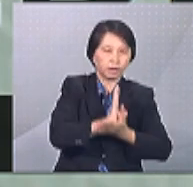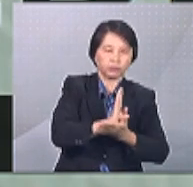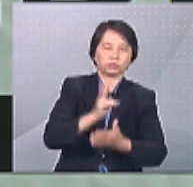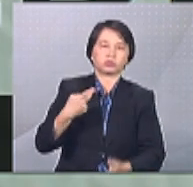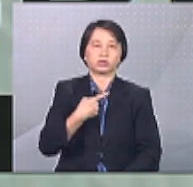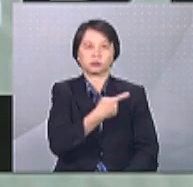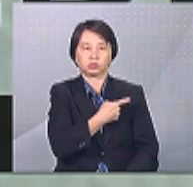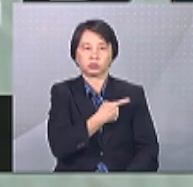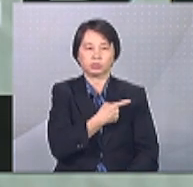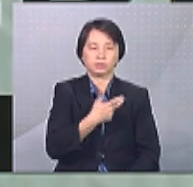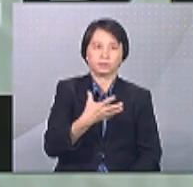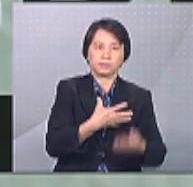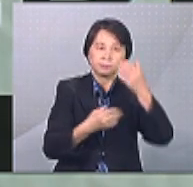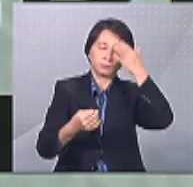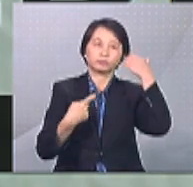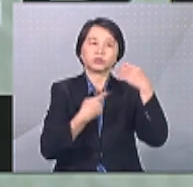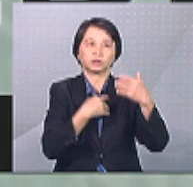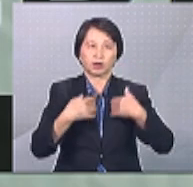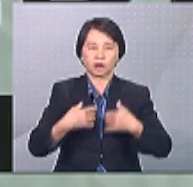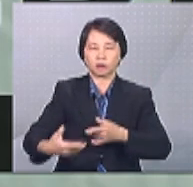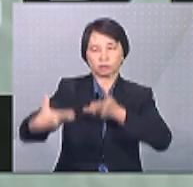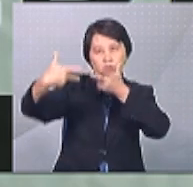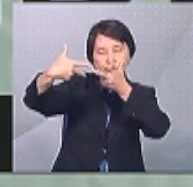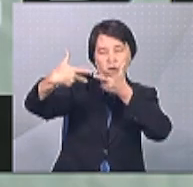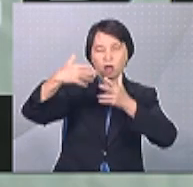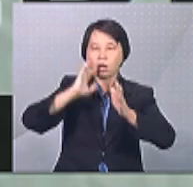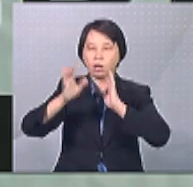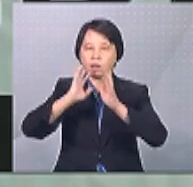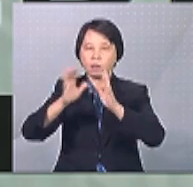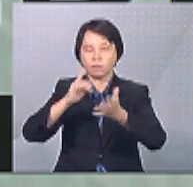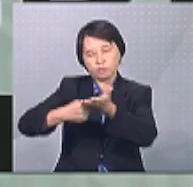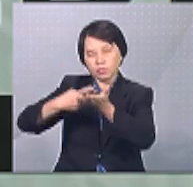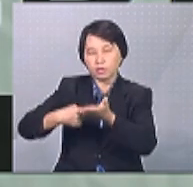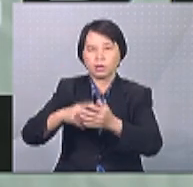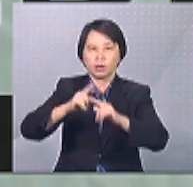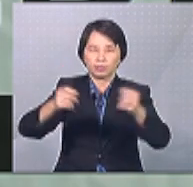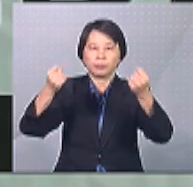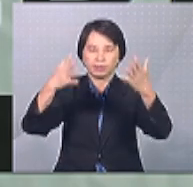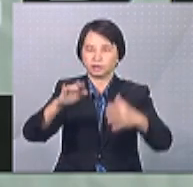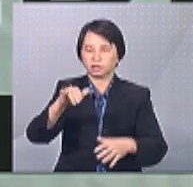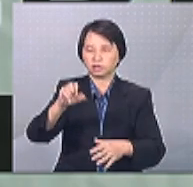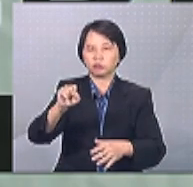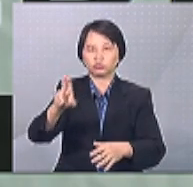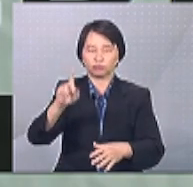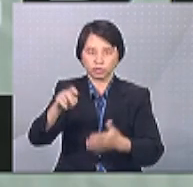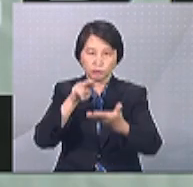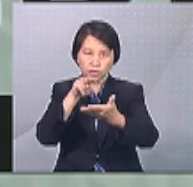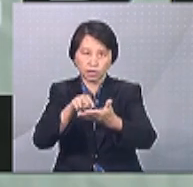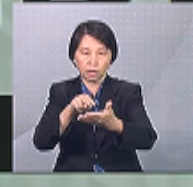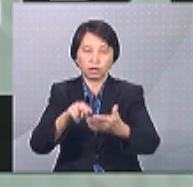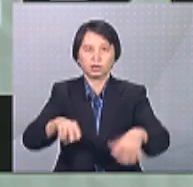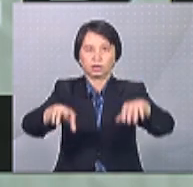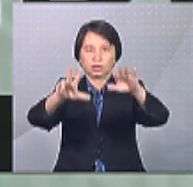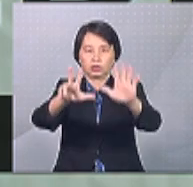dah ada teleconferencing dengan mereka, tetapi mungkin ada banyak lagi isu yang kita kena lihat. Antara mereka ialah 8